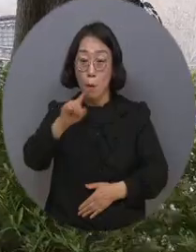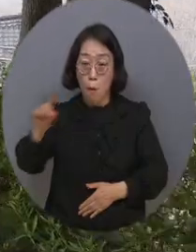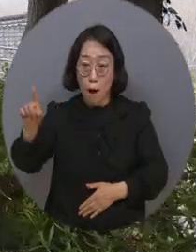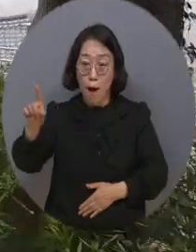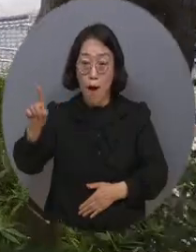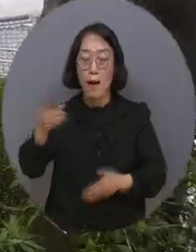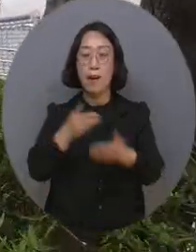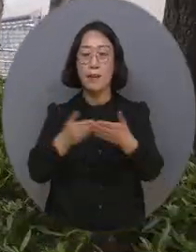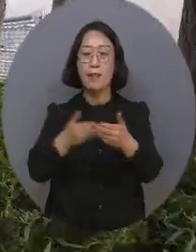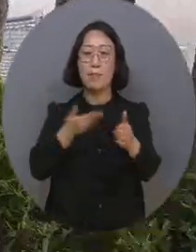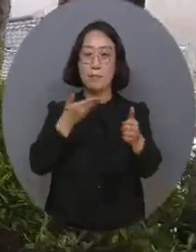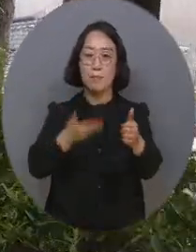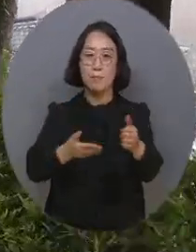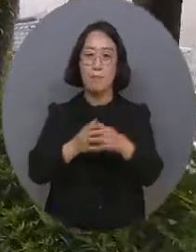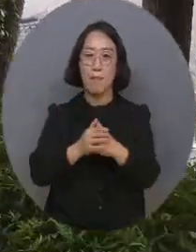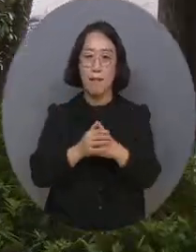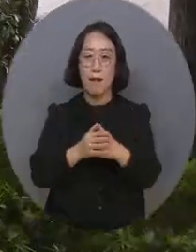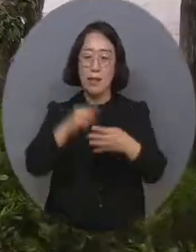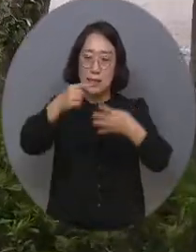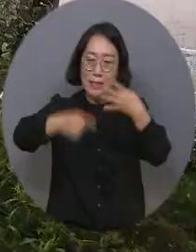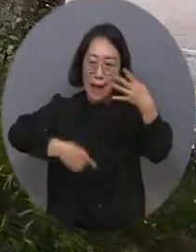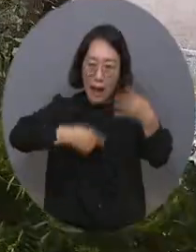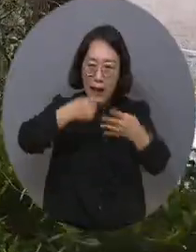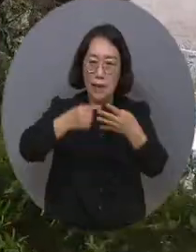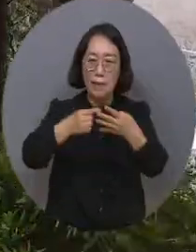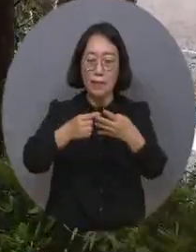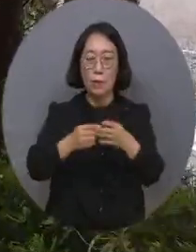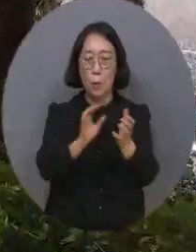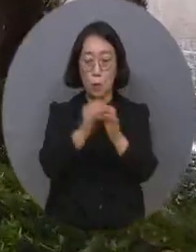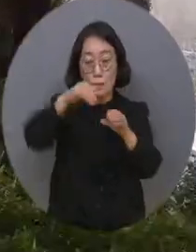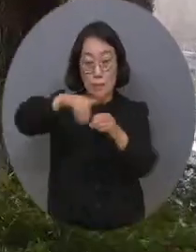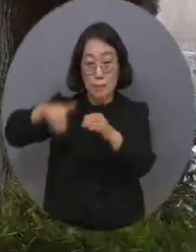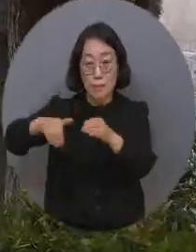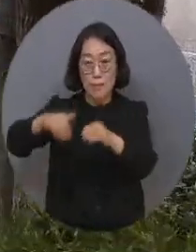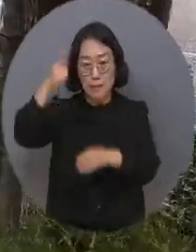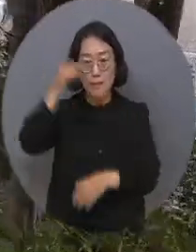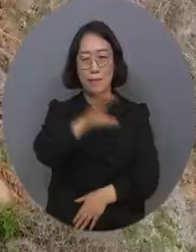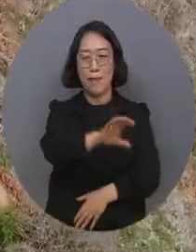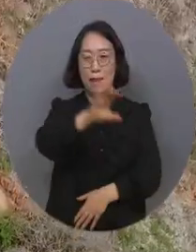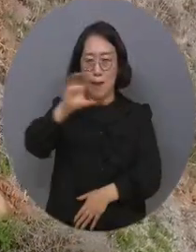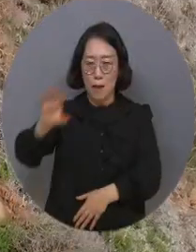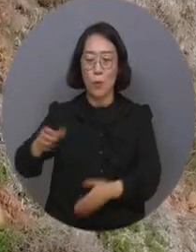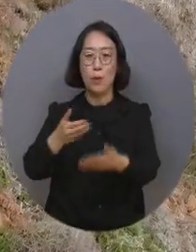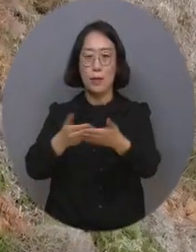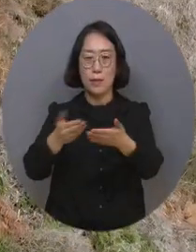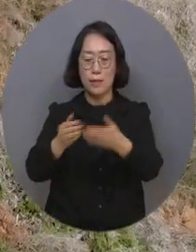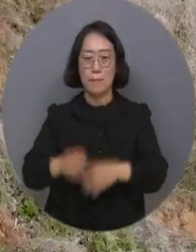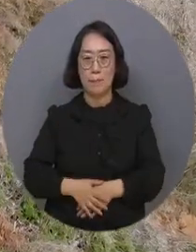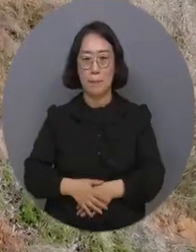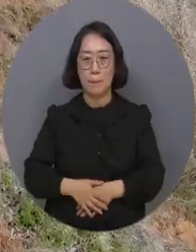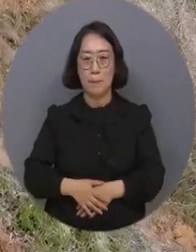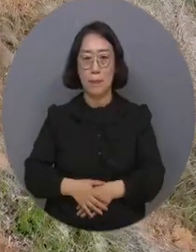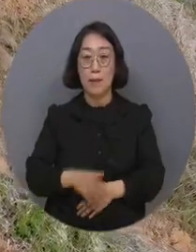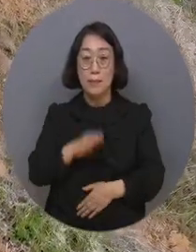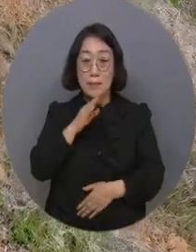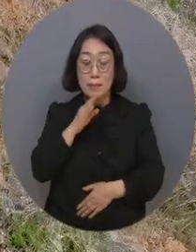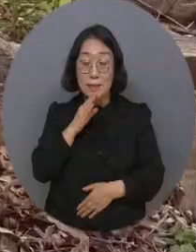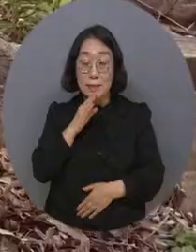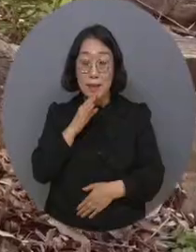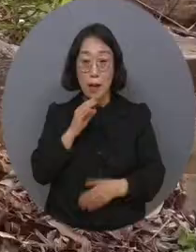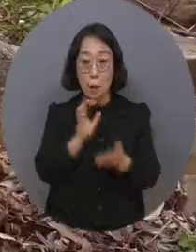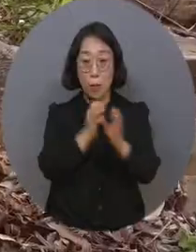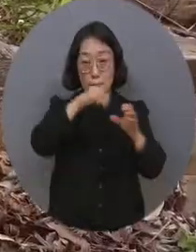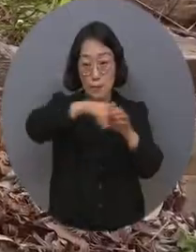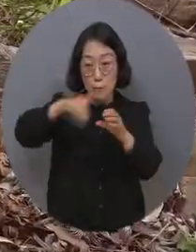작품으로 사계절에 정원 느낌을 캔버스에 가득 담습니다 별량의 위치한 정원석 갤러리는